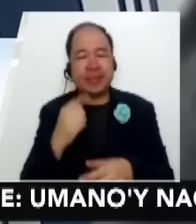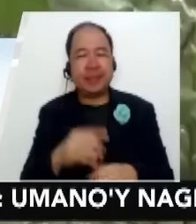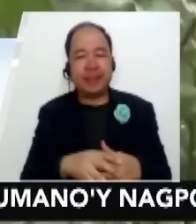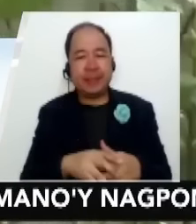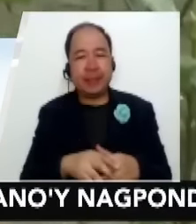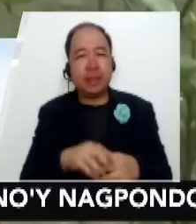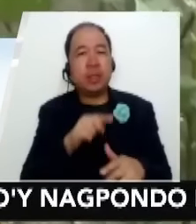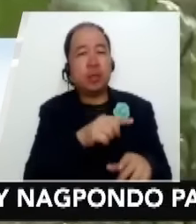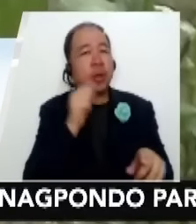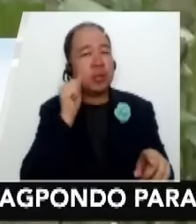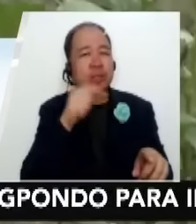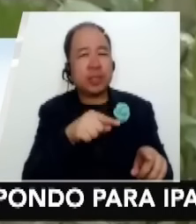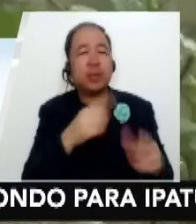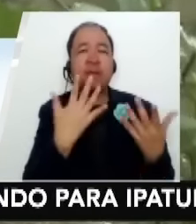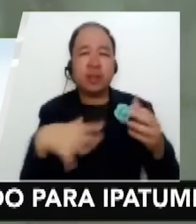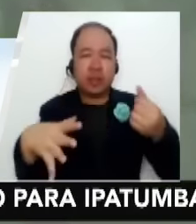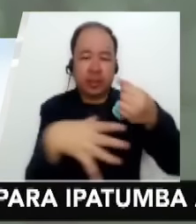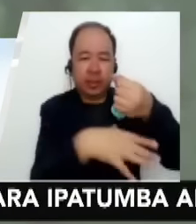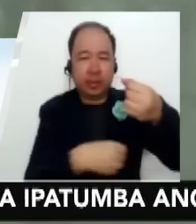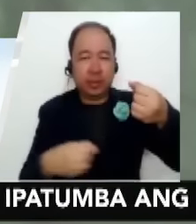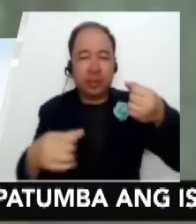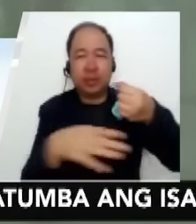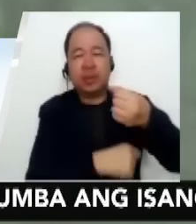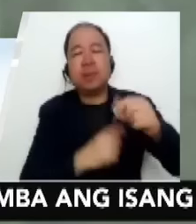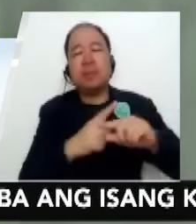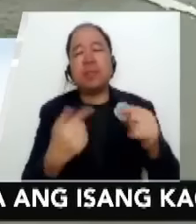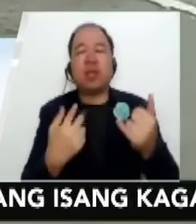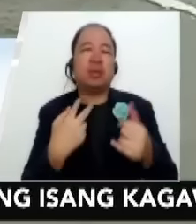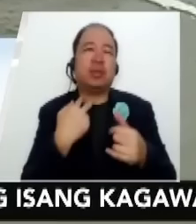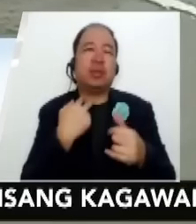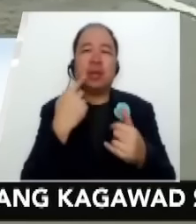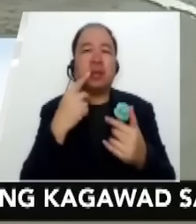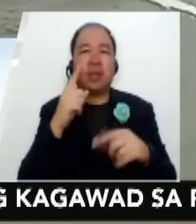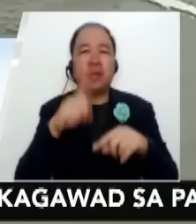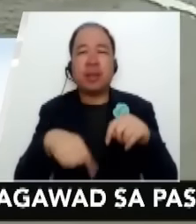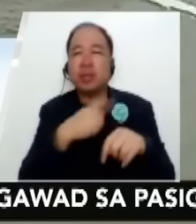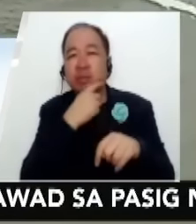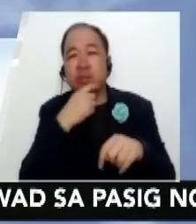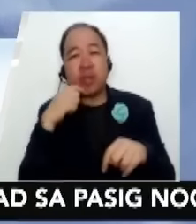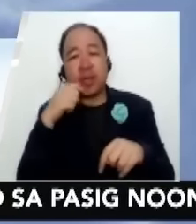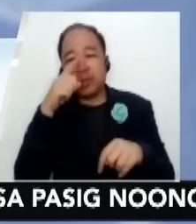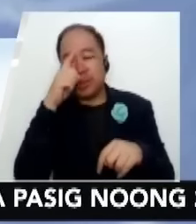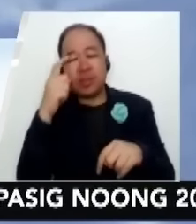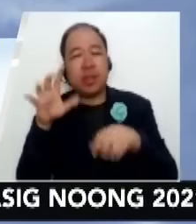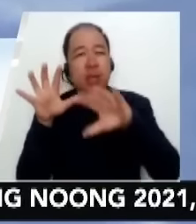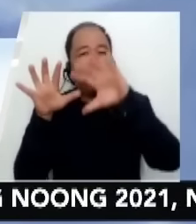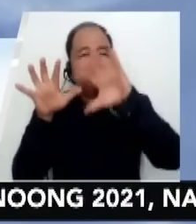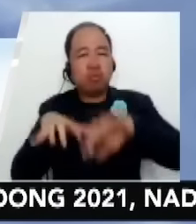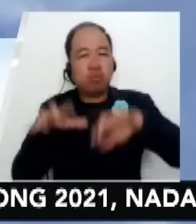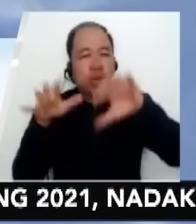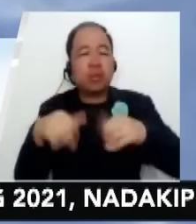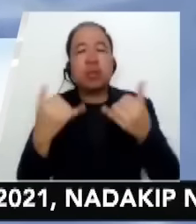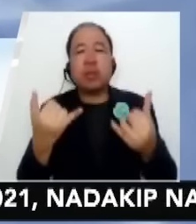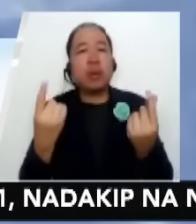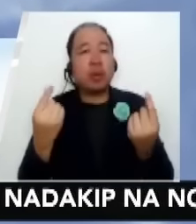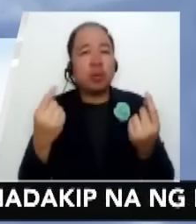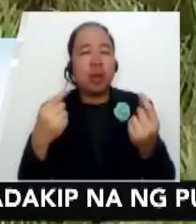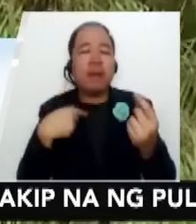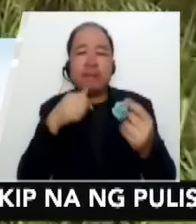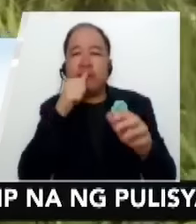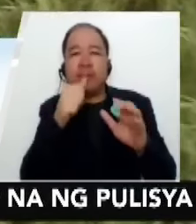pero problema naman ang pagpapatuyo sa mga ito dahil panay ang ulan. Kaya heto, tinakpan muna ng trapal sa kalsada gaya ng ibang